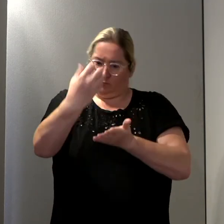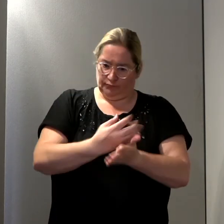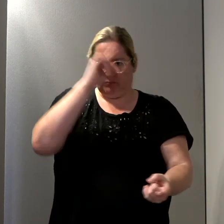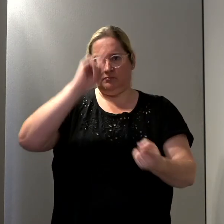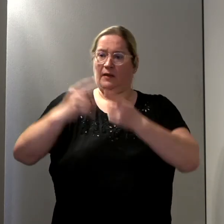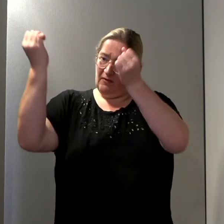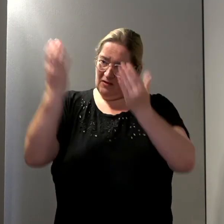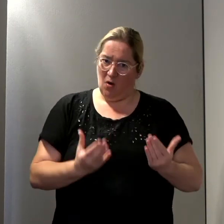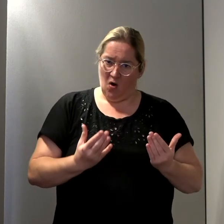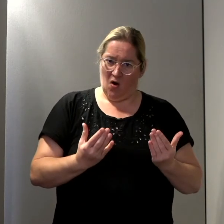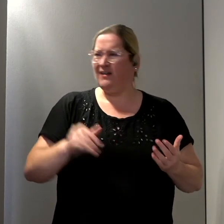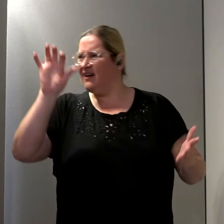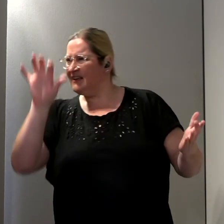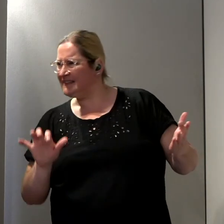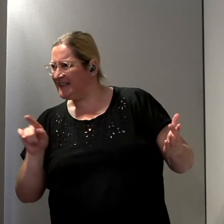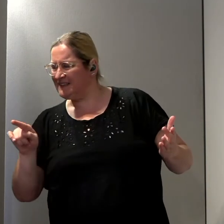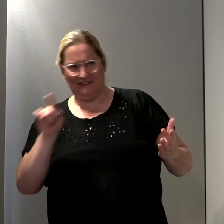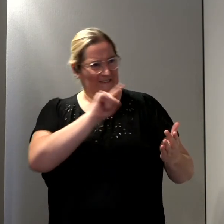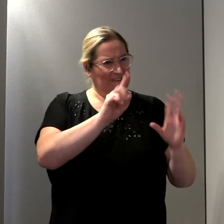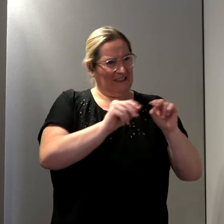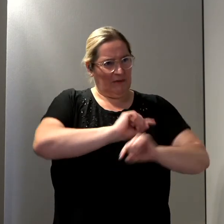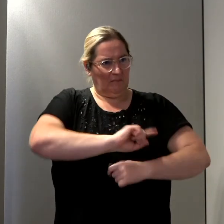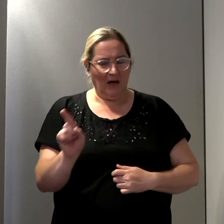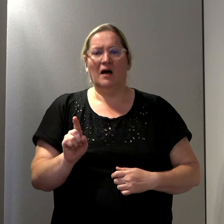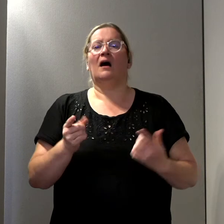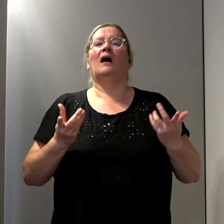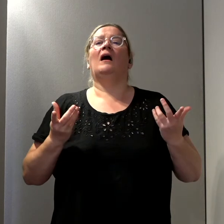textes alternatifs ne décrivent pas la carte, mais